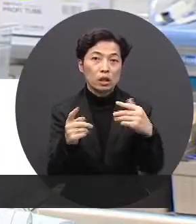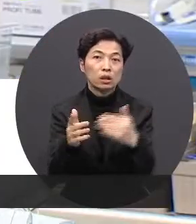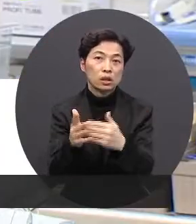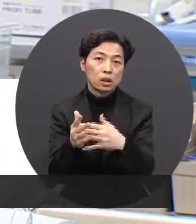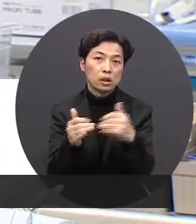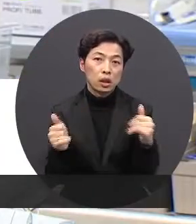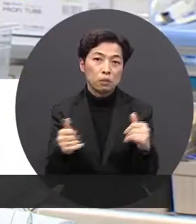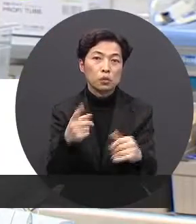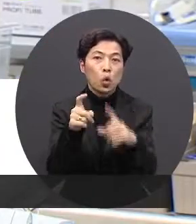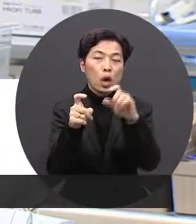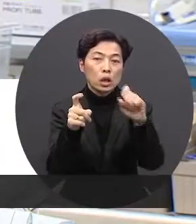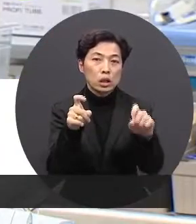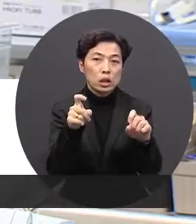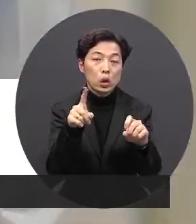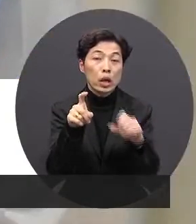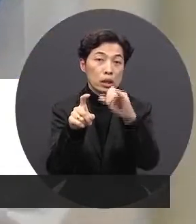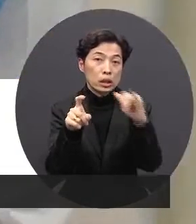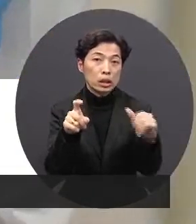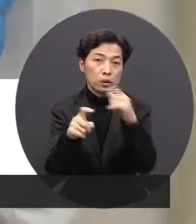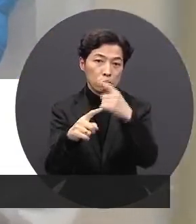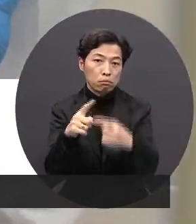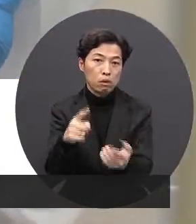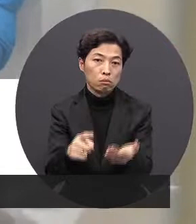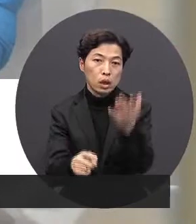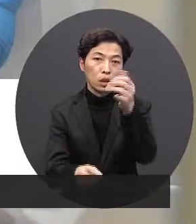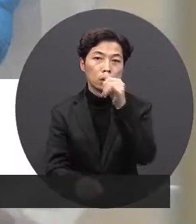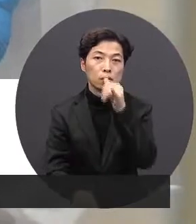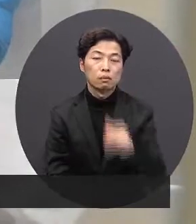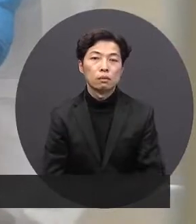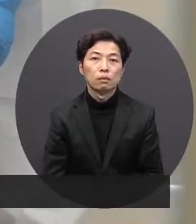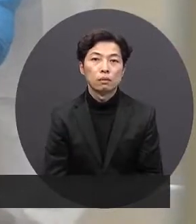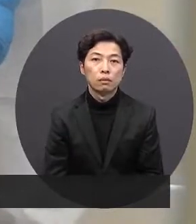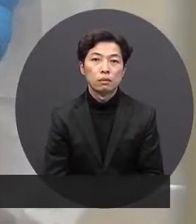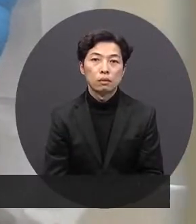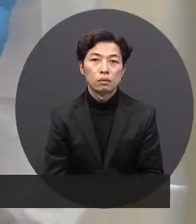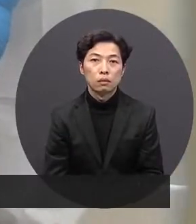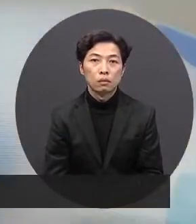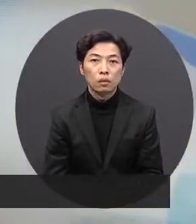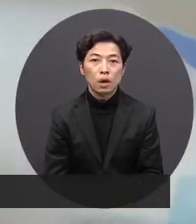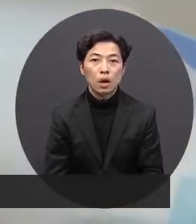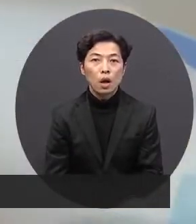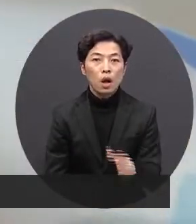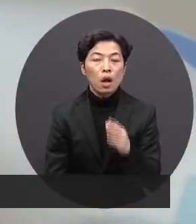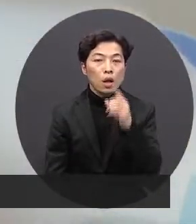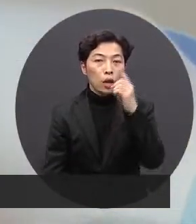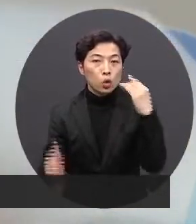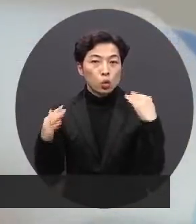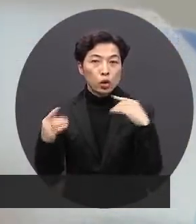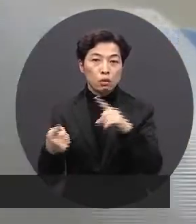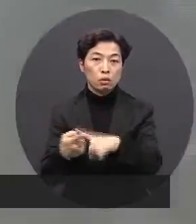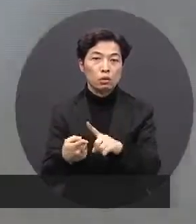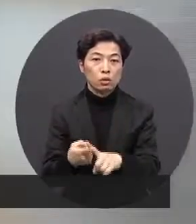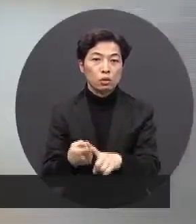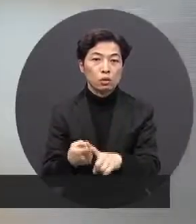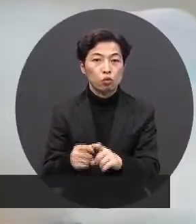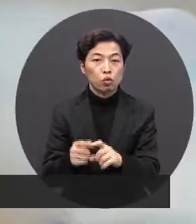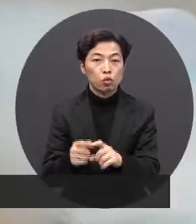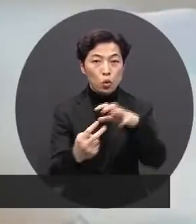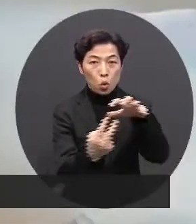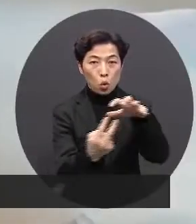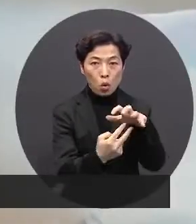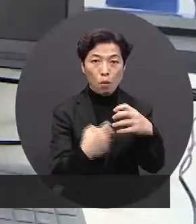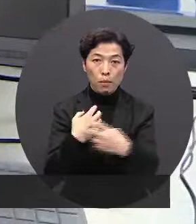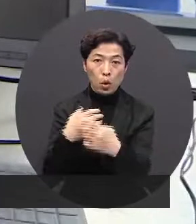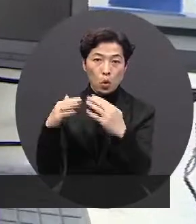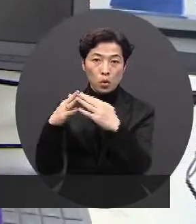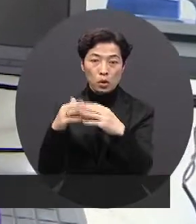사람이 11명으로 절반 이상을 차지했습니다. 보건당국은 최근 병원과 요양원에